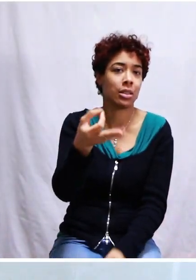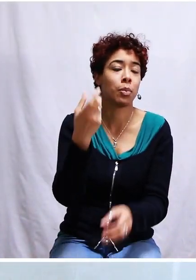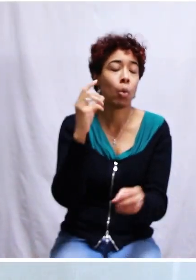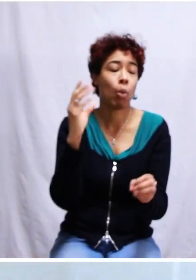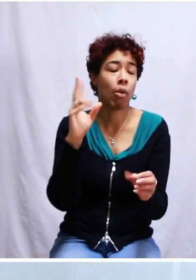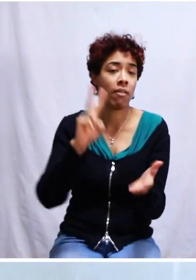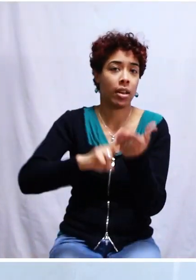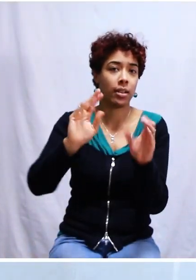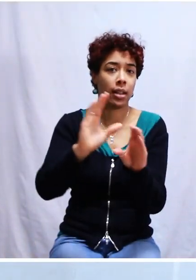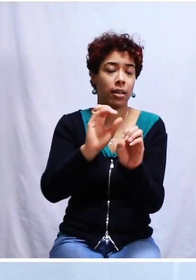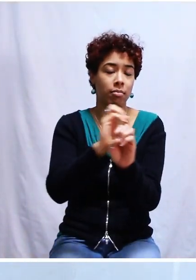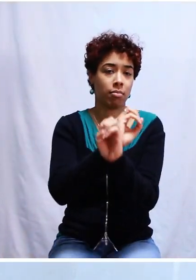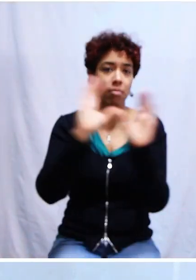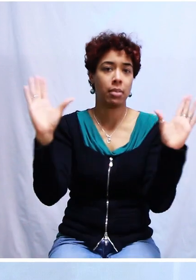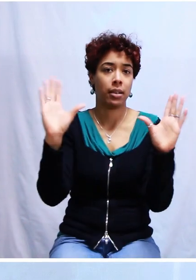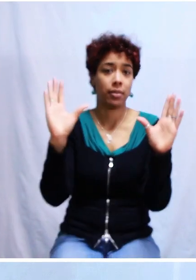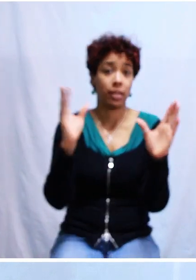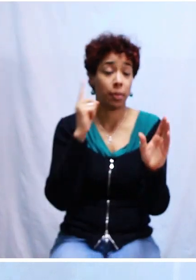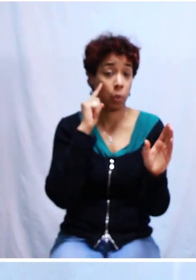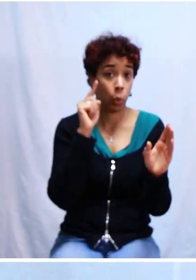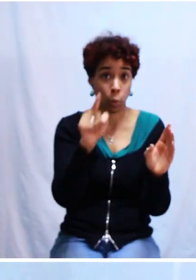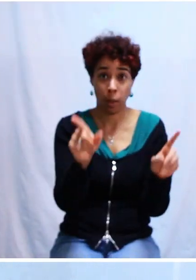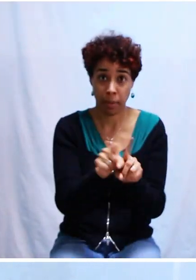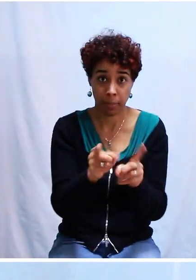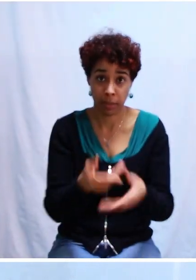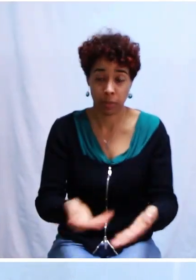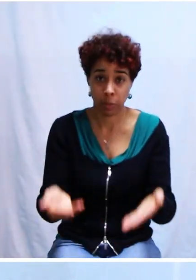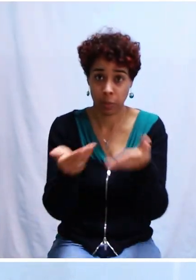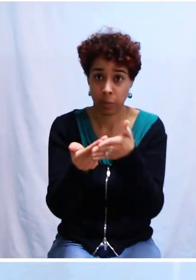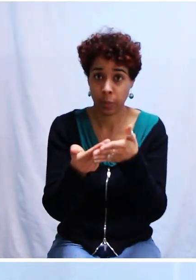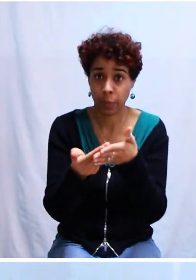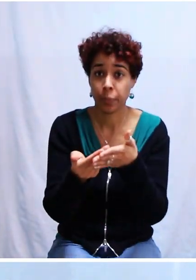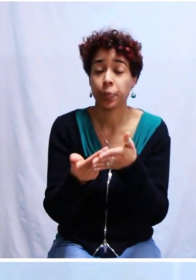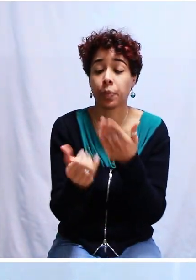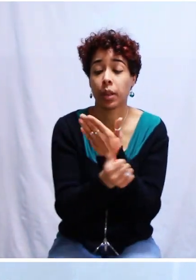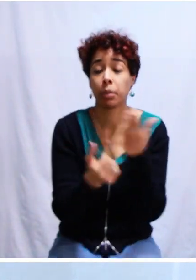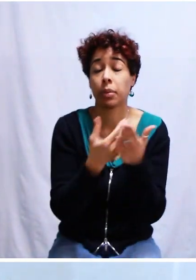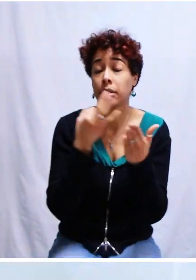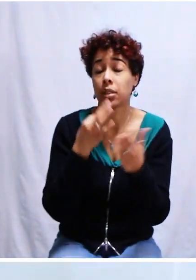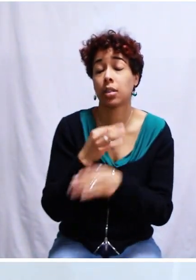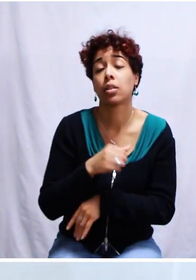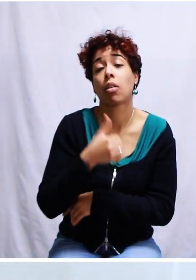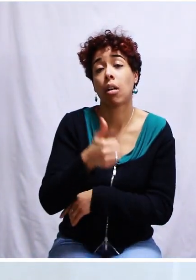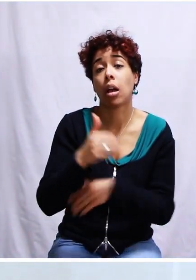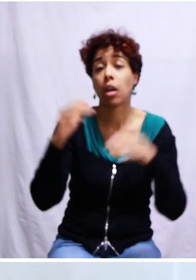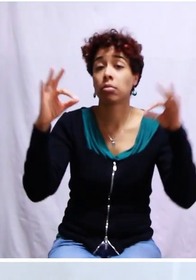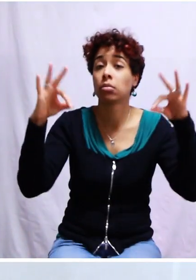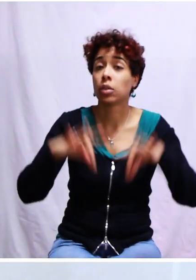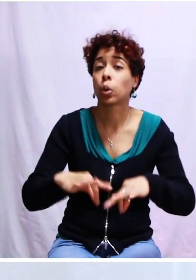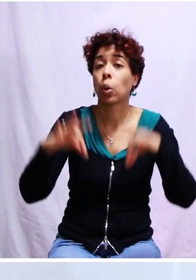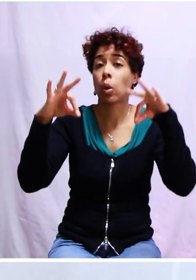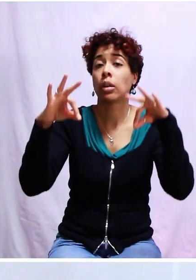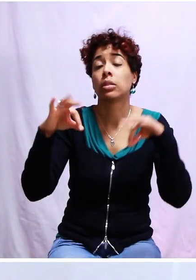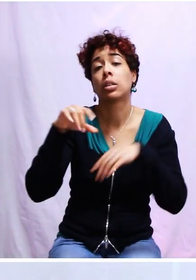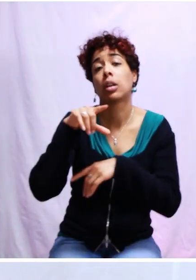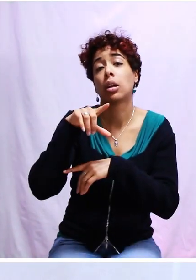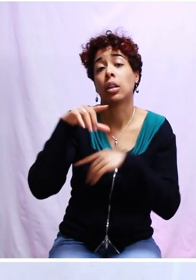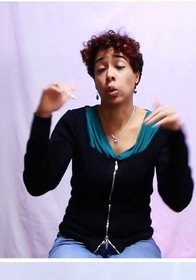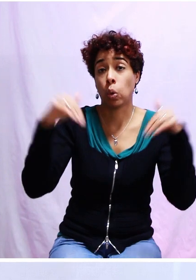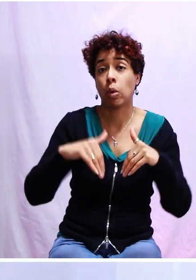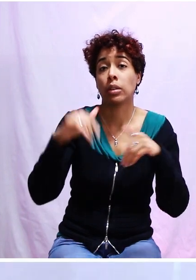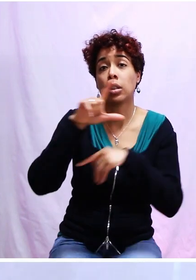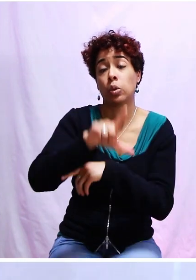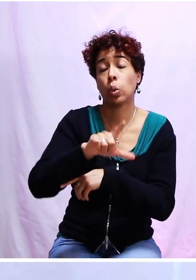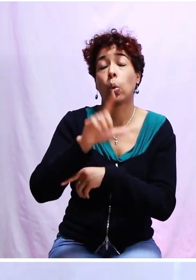vérité. Et j'aimerais te dire, pour toi aujourd'hui, c'est la même chose. La Bible nous dit que dans 1 Corinthiens 2,15, celui qui est spirituel